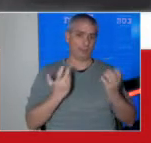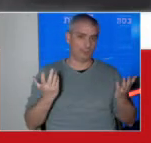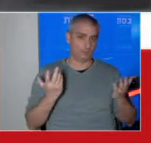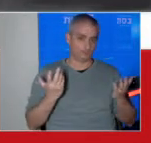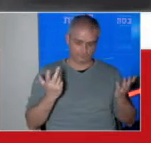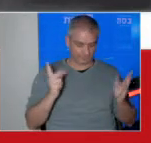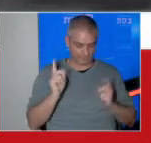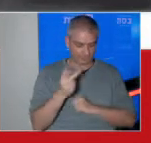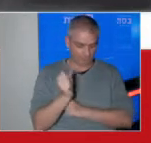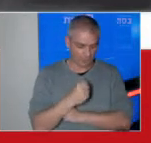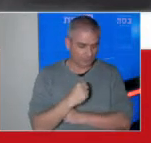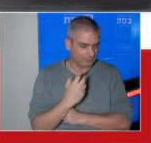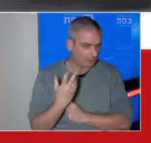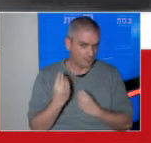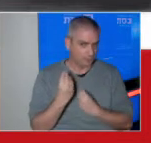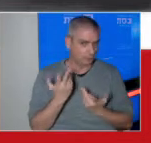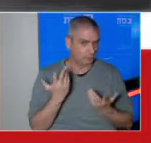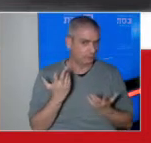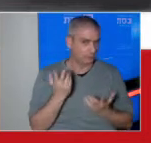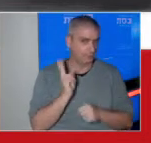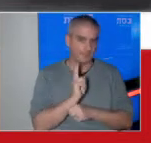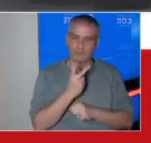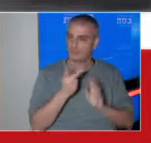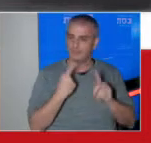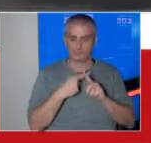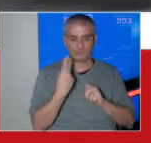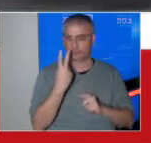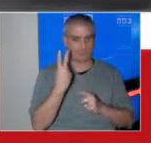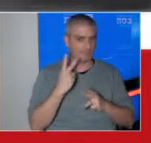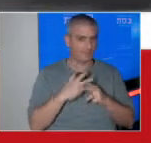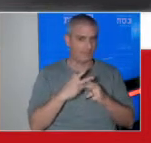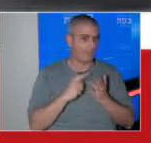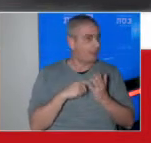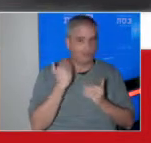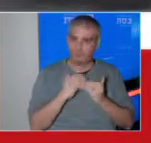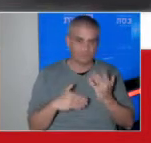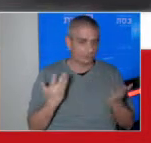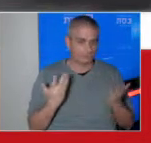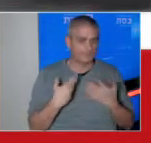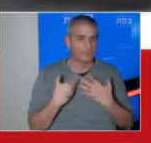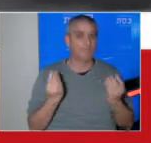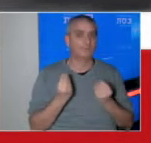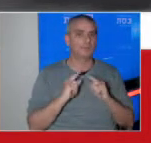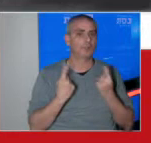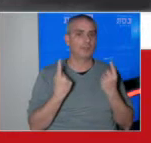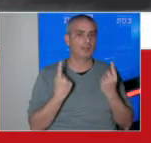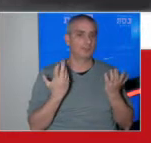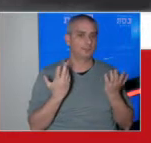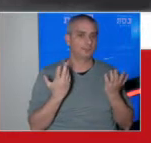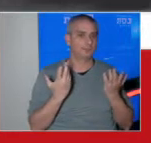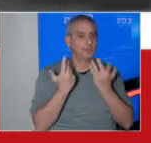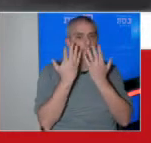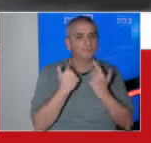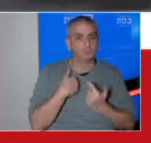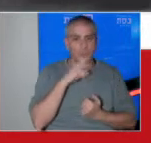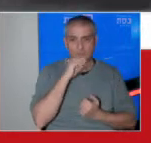אפשר להקל ראש במשהו שמגן גם פי שניים מפני מחלה, משום שבסופו של דבר אין אמצעי אחר שבמספרים